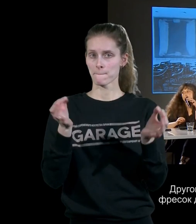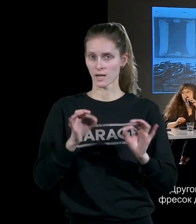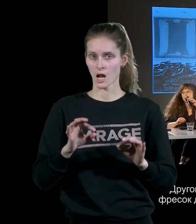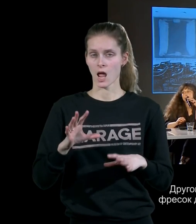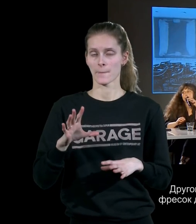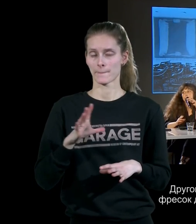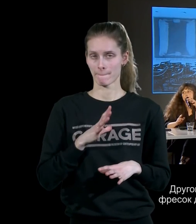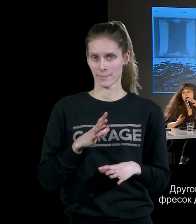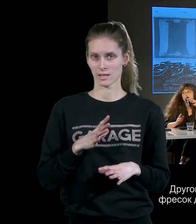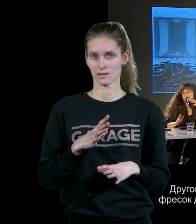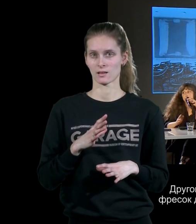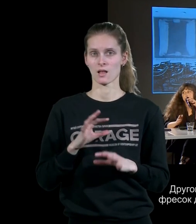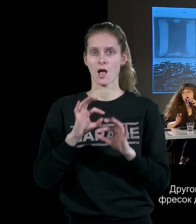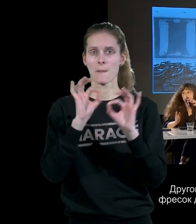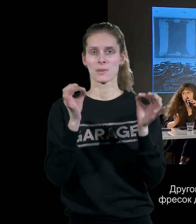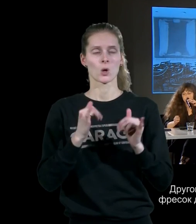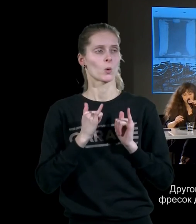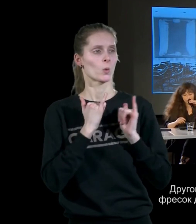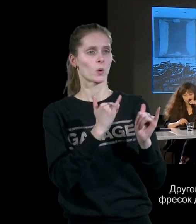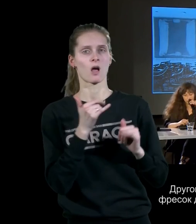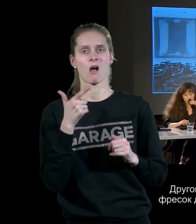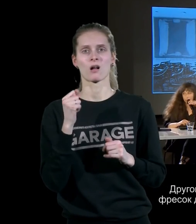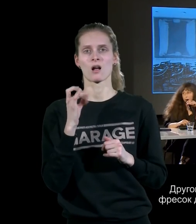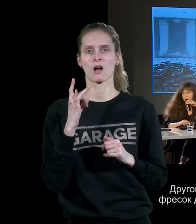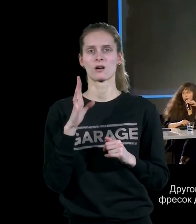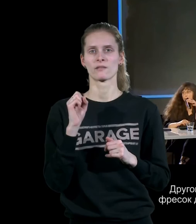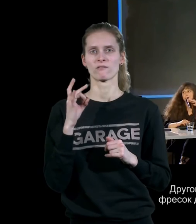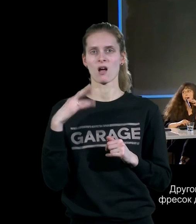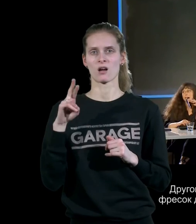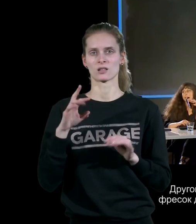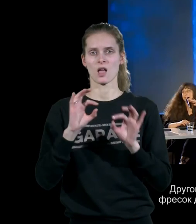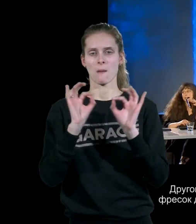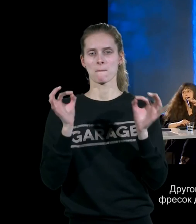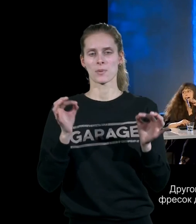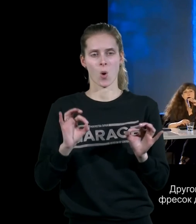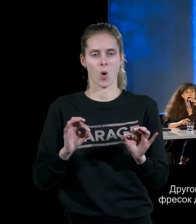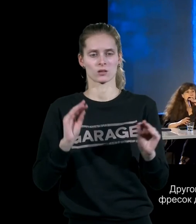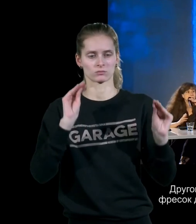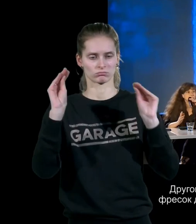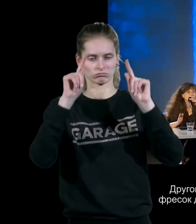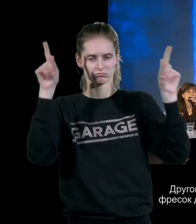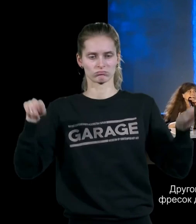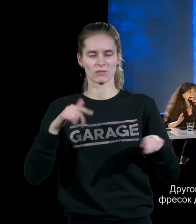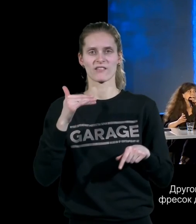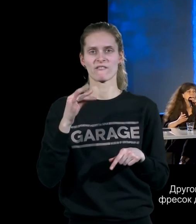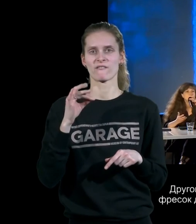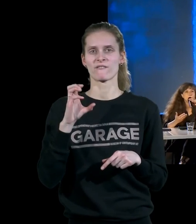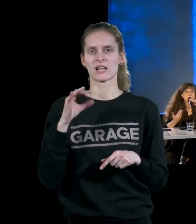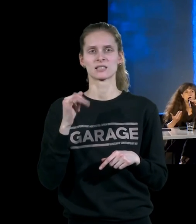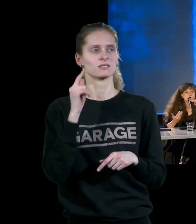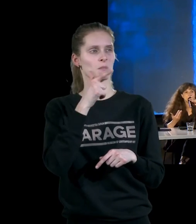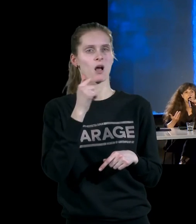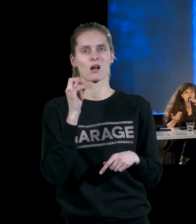это проект для Гарварда, это тоже проект фресок, вот такой, которые сейчас хранятся где-то в Гарвардском музее,